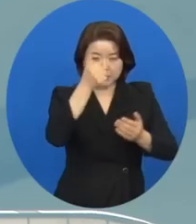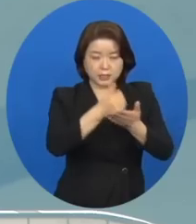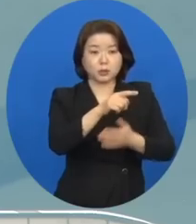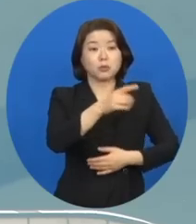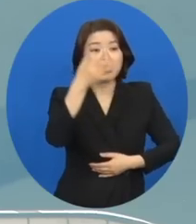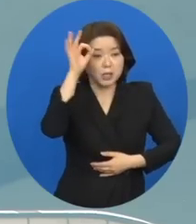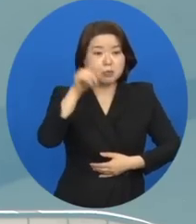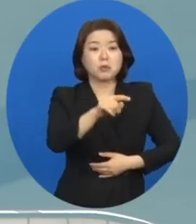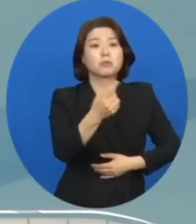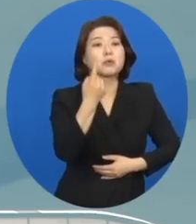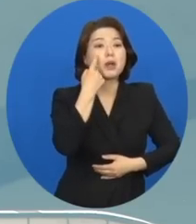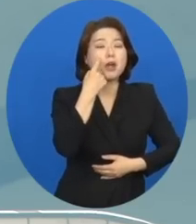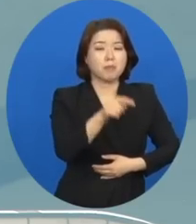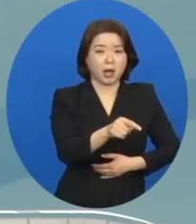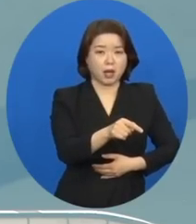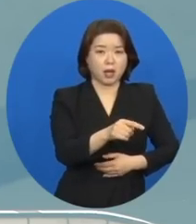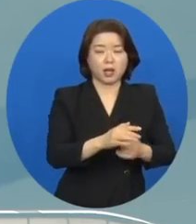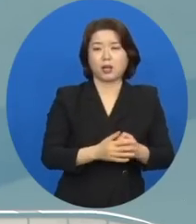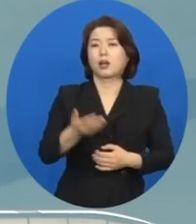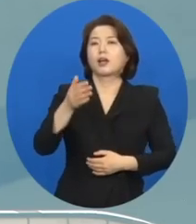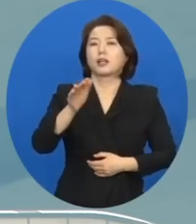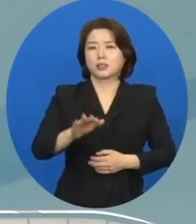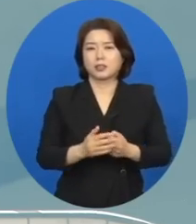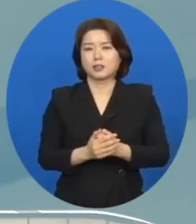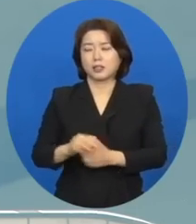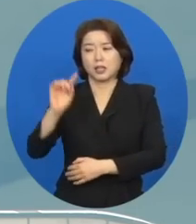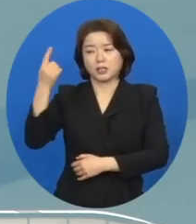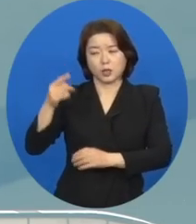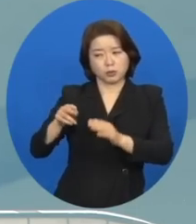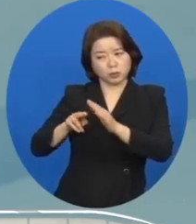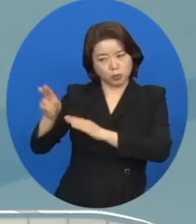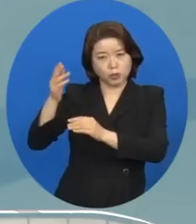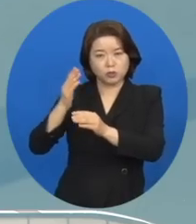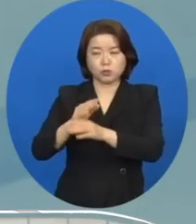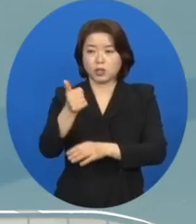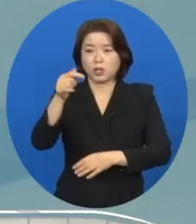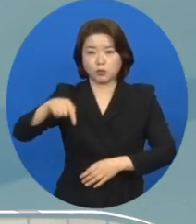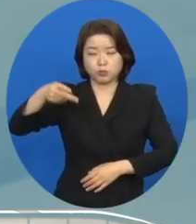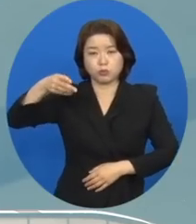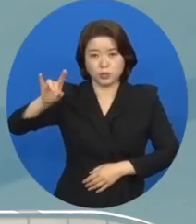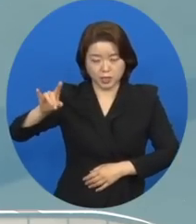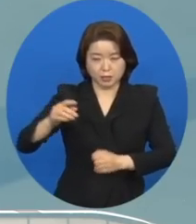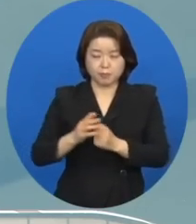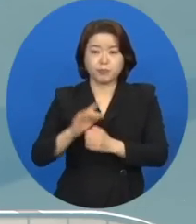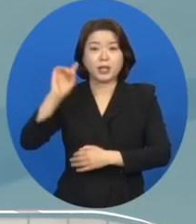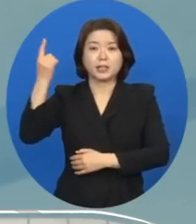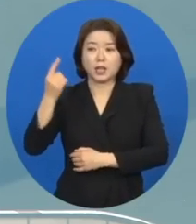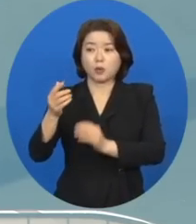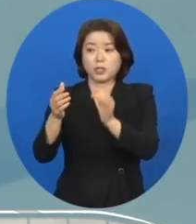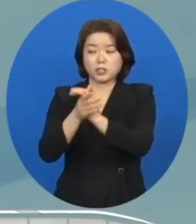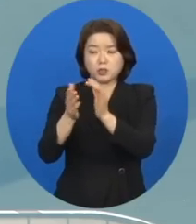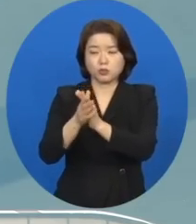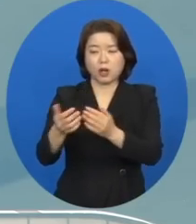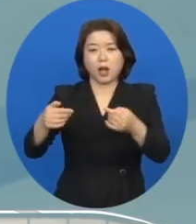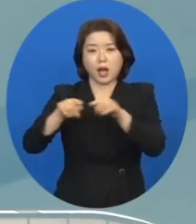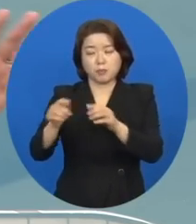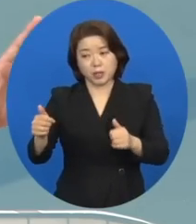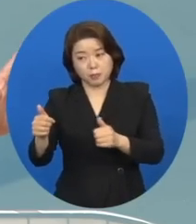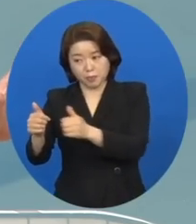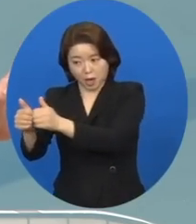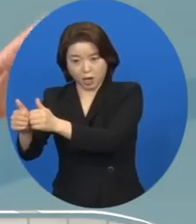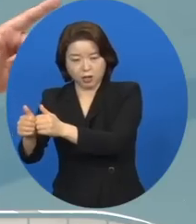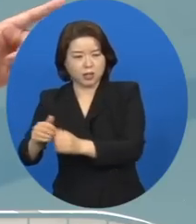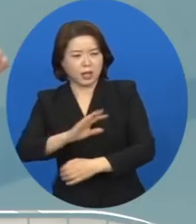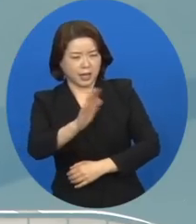그렇게 하자고 했어요. 그런데 다윗이 도망을 가다가 후세라는 다윗의 친구가 따라가겠다는 거예요. 다윗이